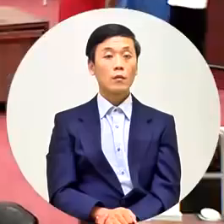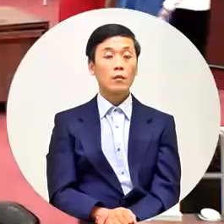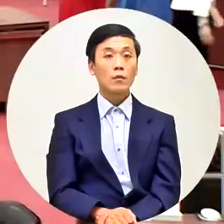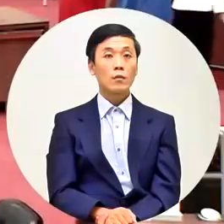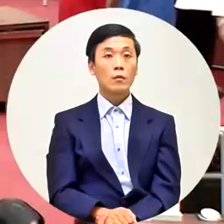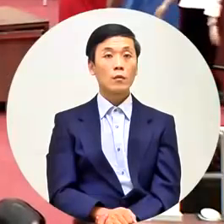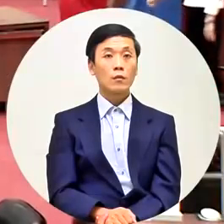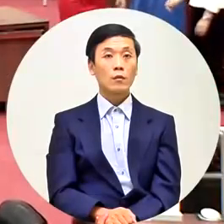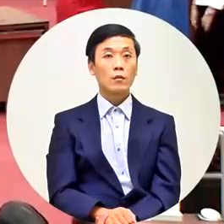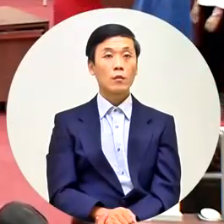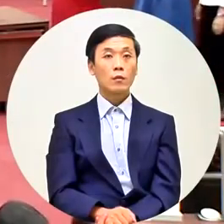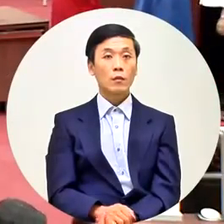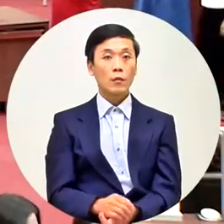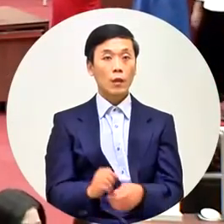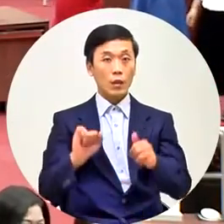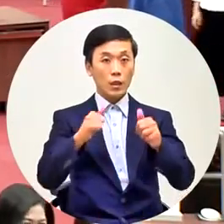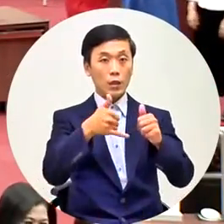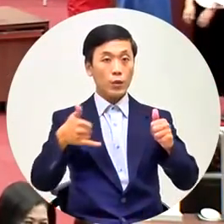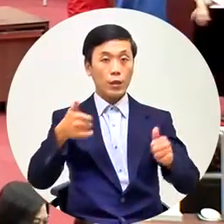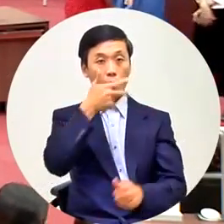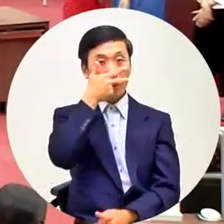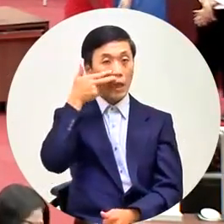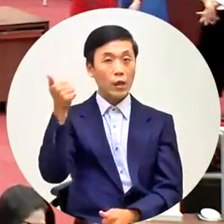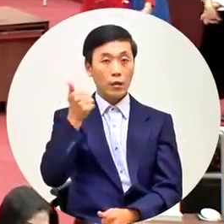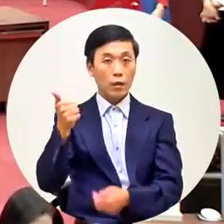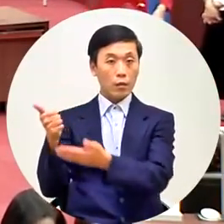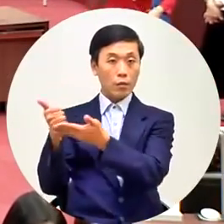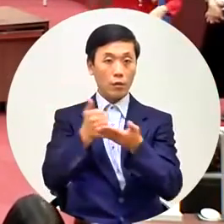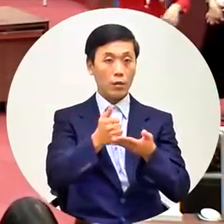请赖文德议员领取选票。